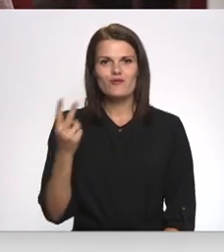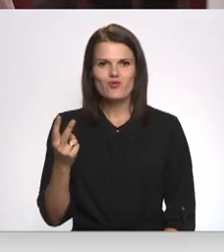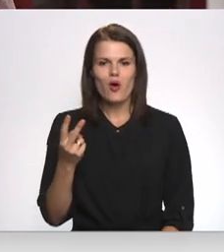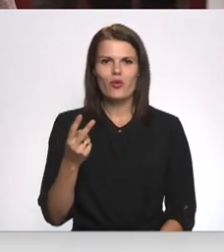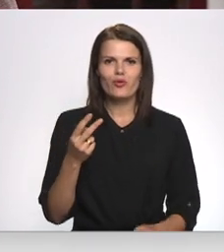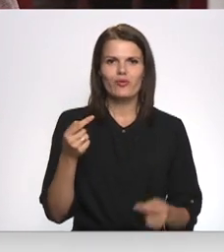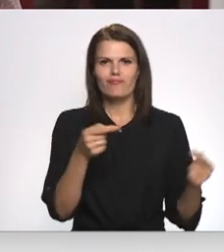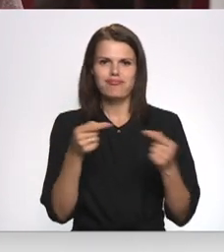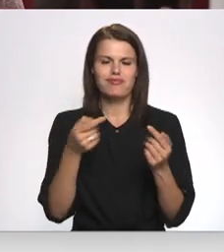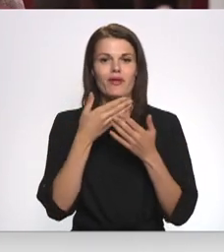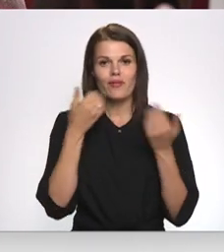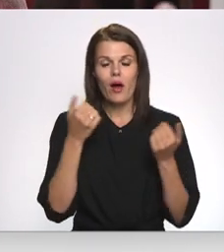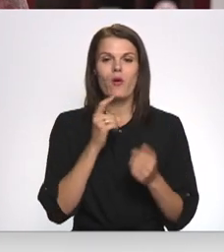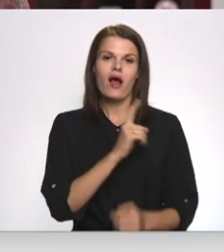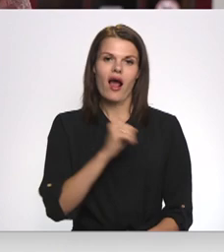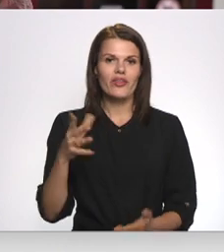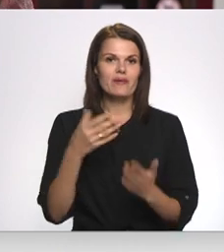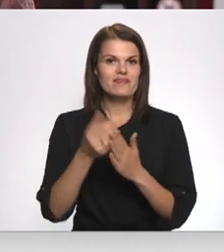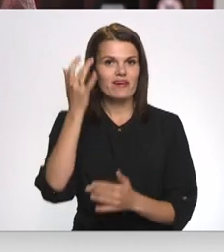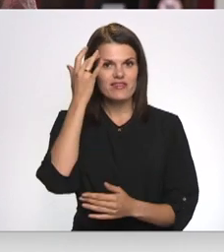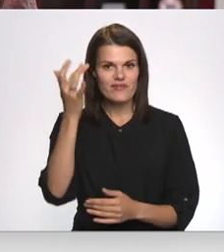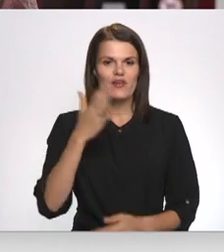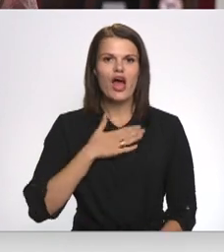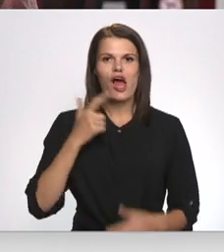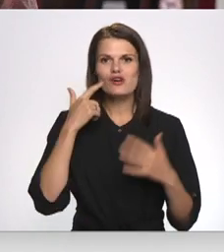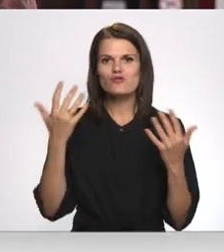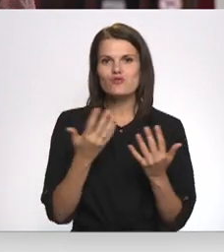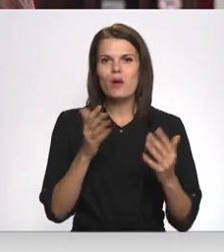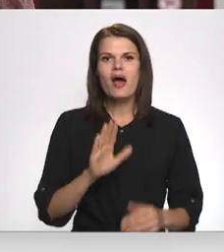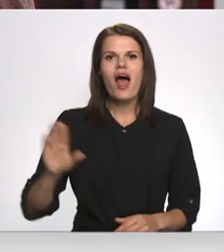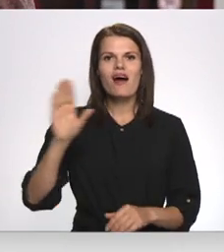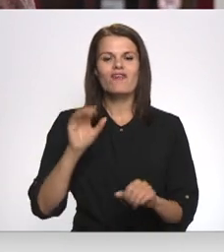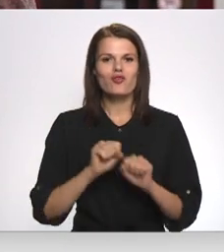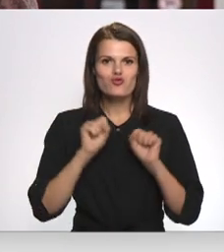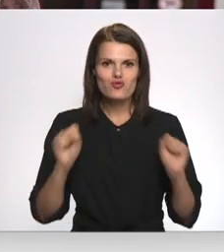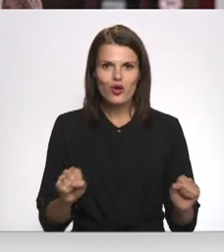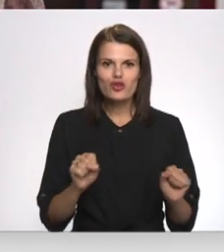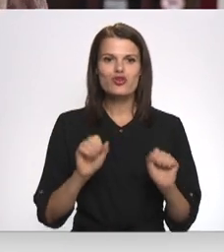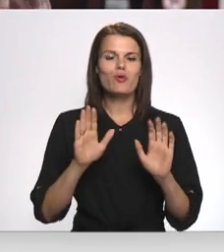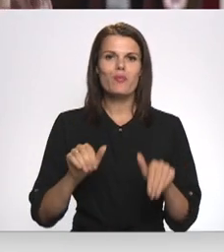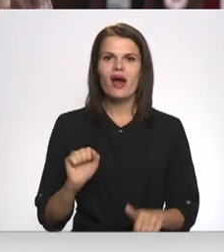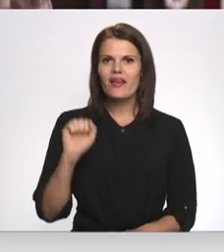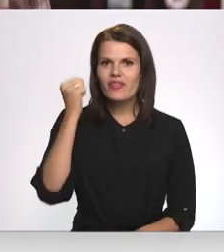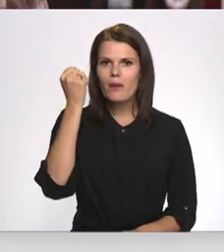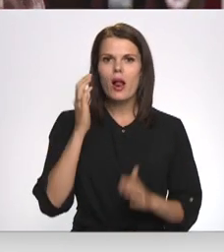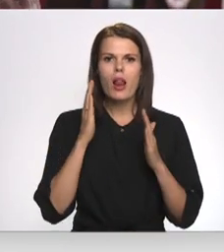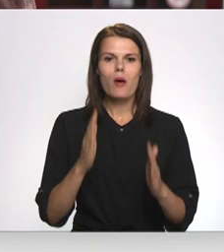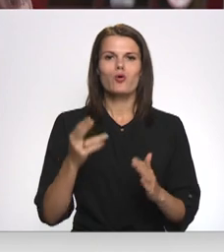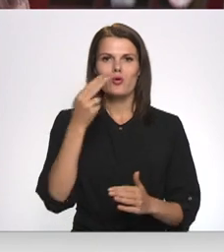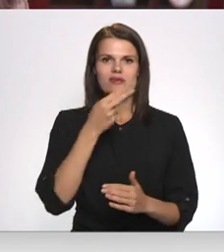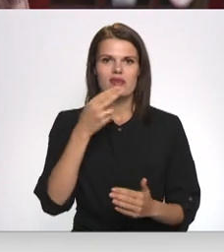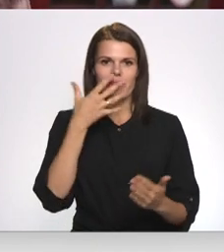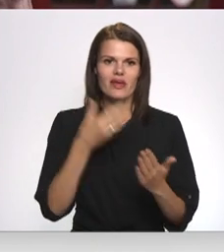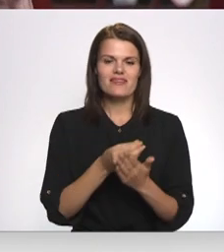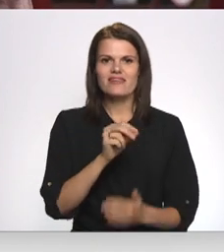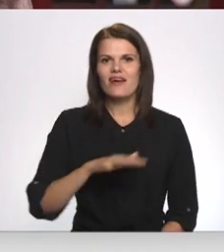izsakām viedokļus. Es tiešām domāju par valsts drošību, par demokrātisku valsti, par, lai mēs būtu saimnieki savā zemē